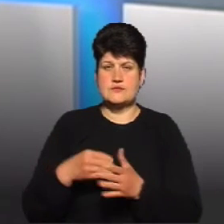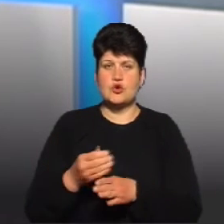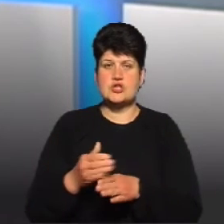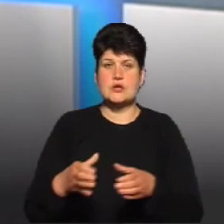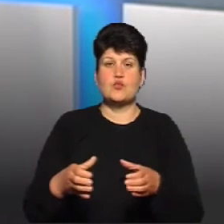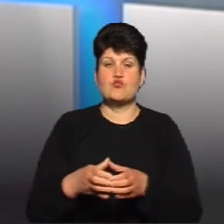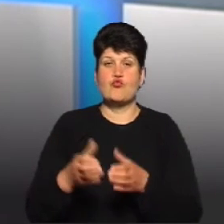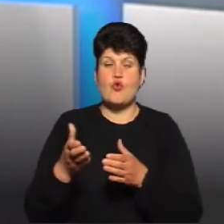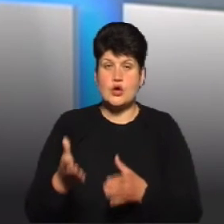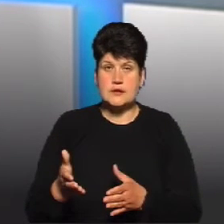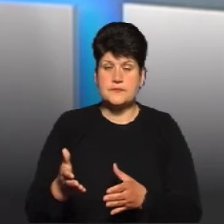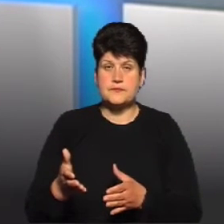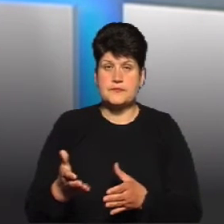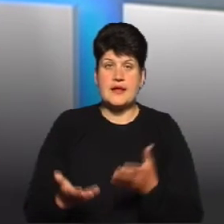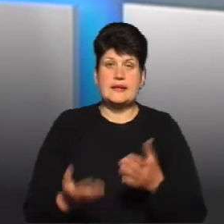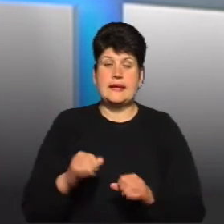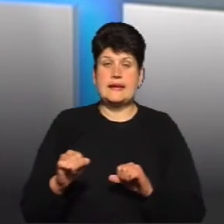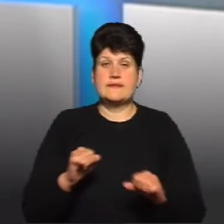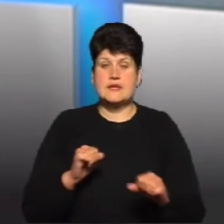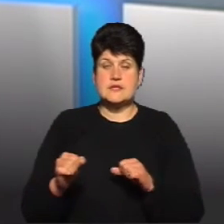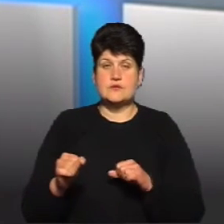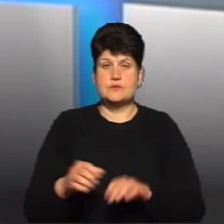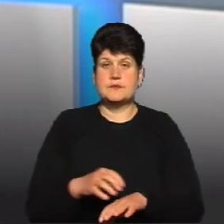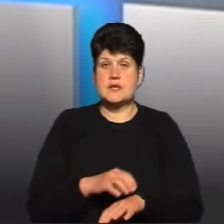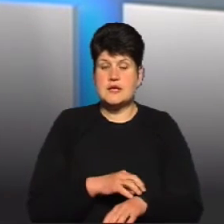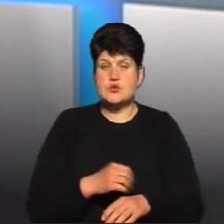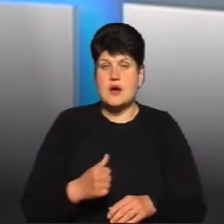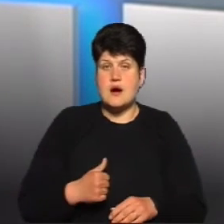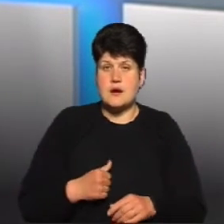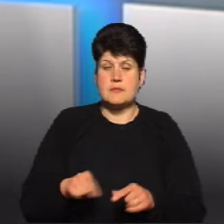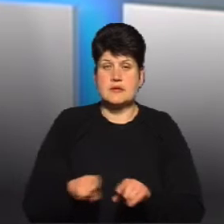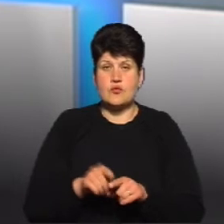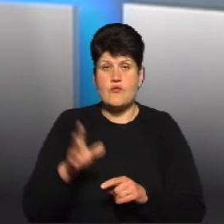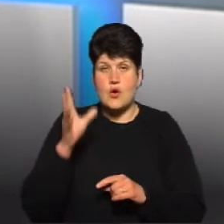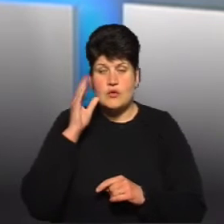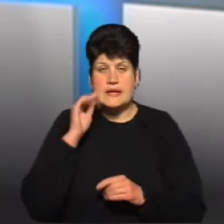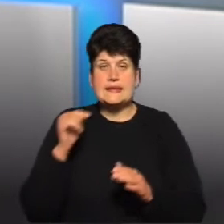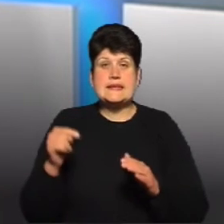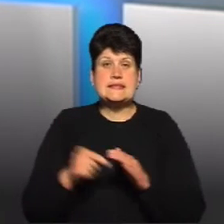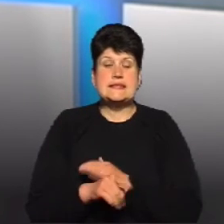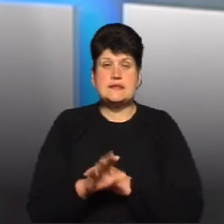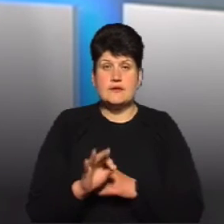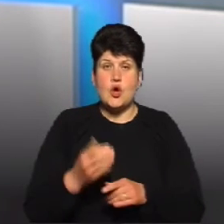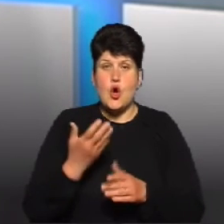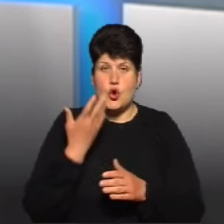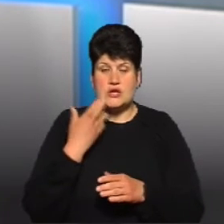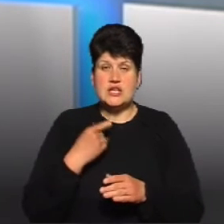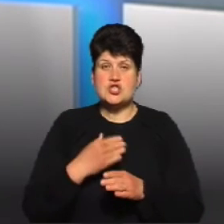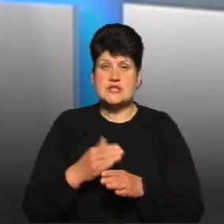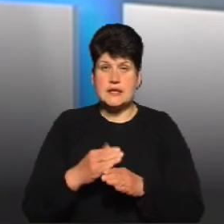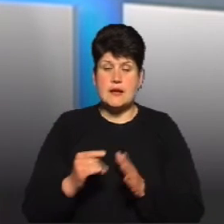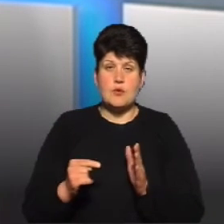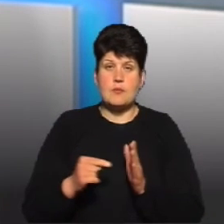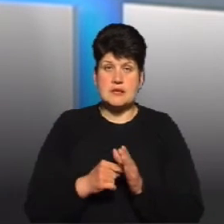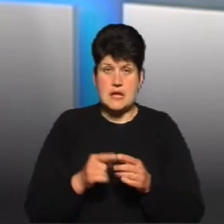але керівництво радянської армії також враховувало дезертирство, коли частина потрапляла в оточення і не могла з неї